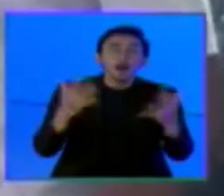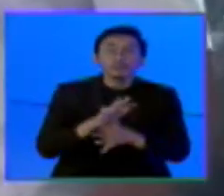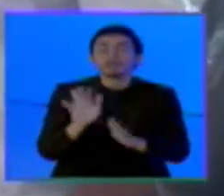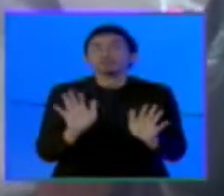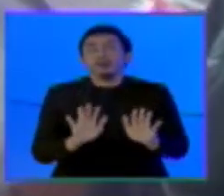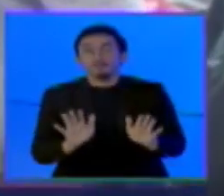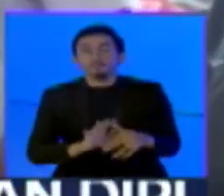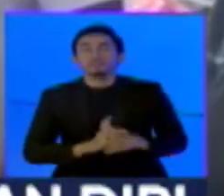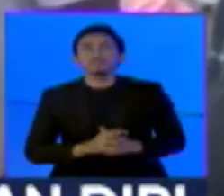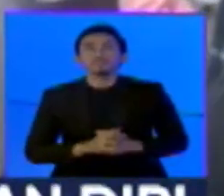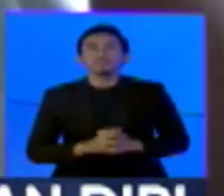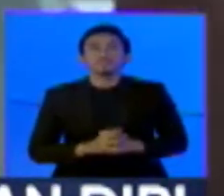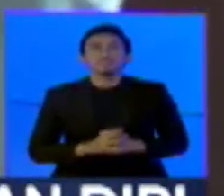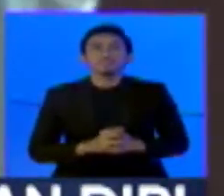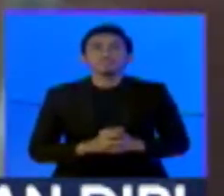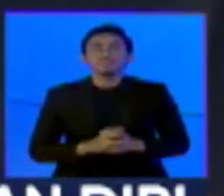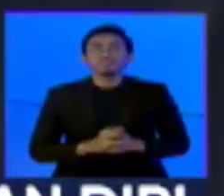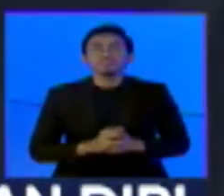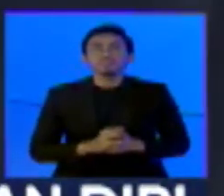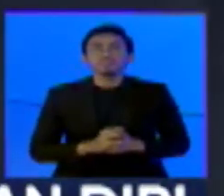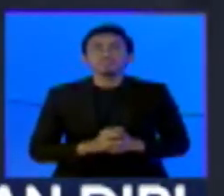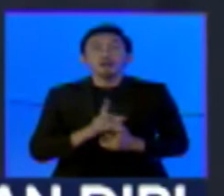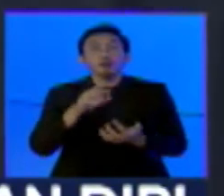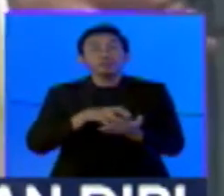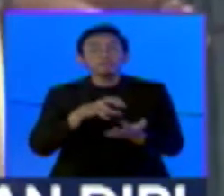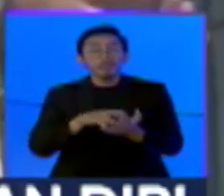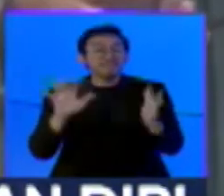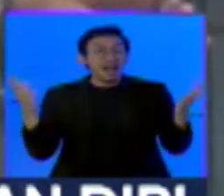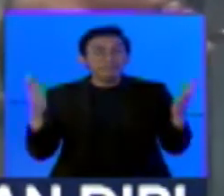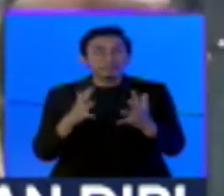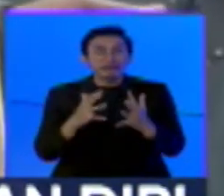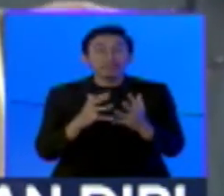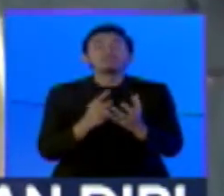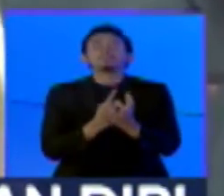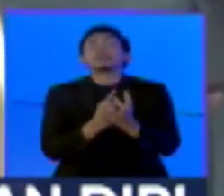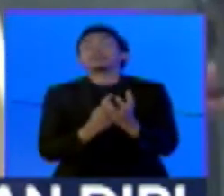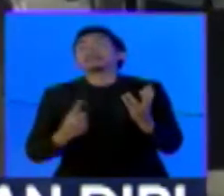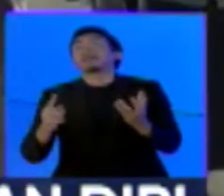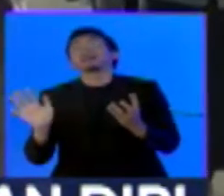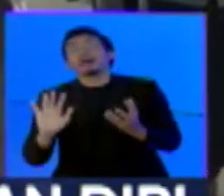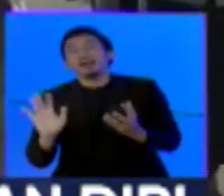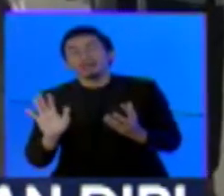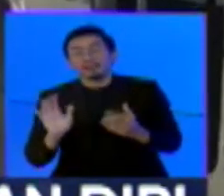Warga untuk sementara diimbau menjauhi tempat-tempat ramai dan selalu menjaga kebersihan, dimulai dengan rajin